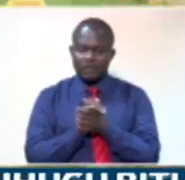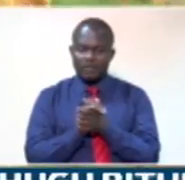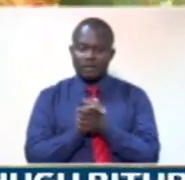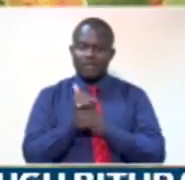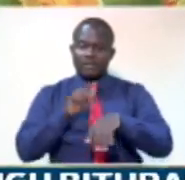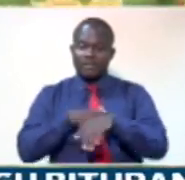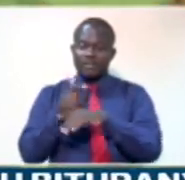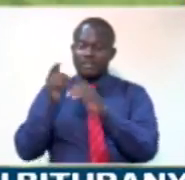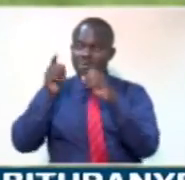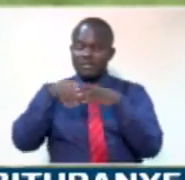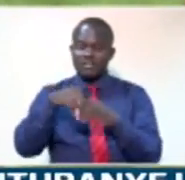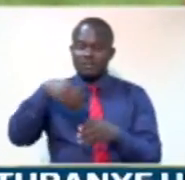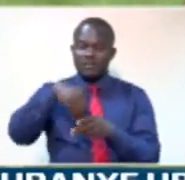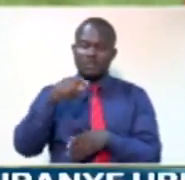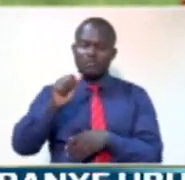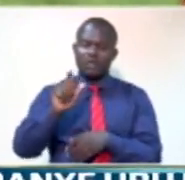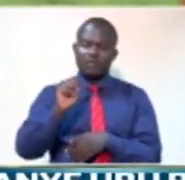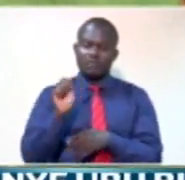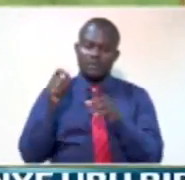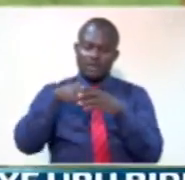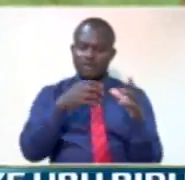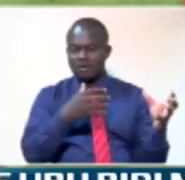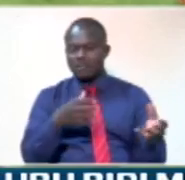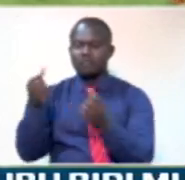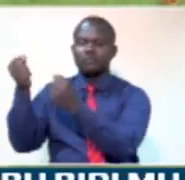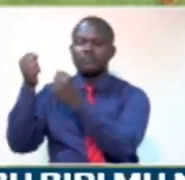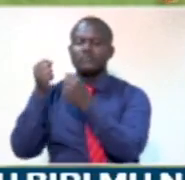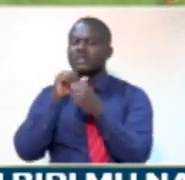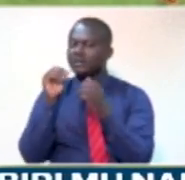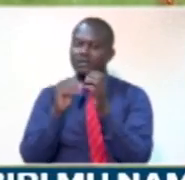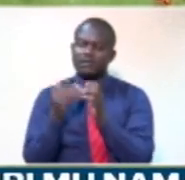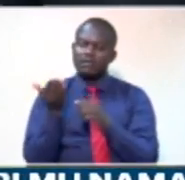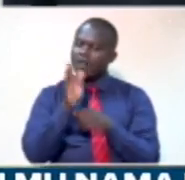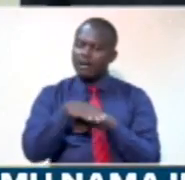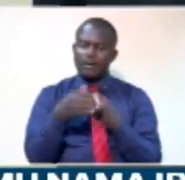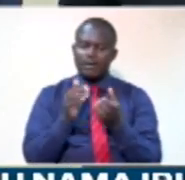Ubwo ibyihebe byinjiraga muri Parma baraje barabatwara ariko kugeza n'ubu ntibaragaruka.